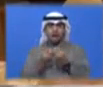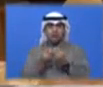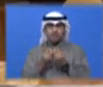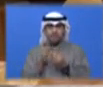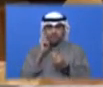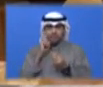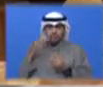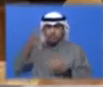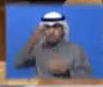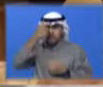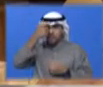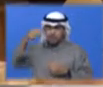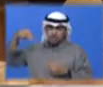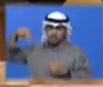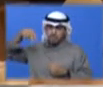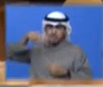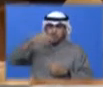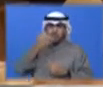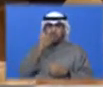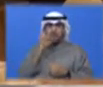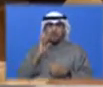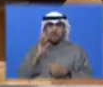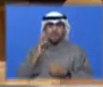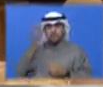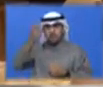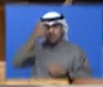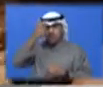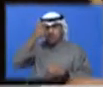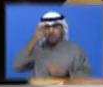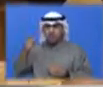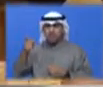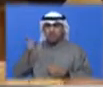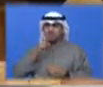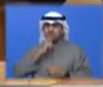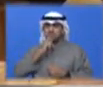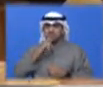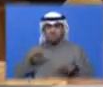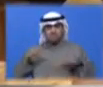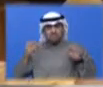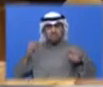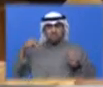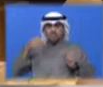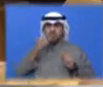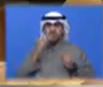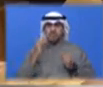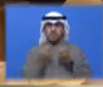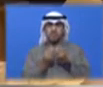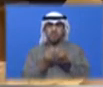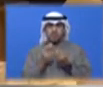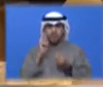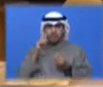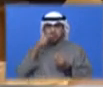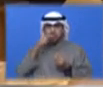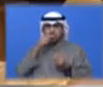أو تعيق الحركة والنشاط مثل الأمراض المزمنة أيضا كانت أحد الأسباب المسببة. وبالنسبة للنساء تقريبا انشغالهم